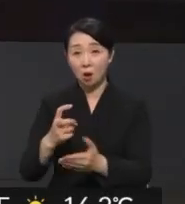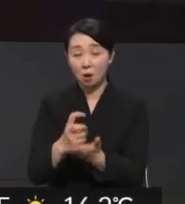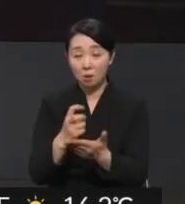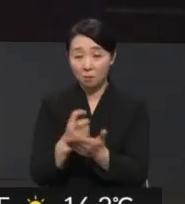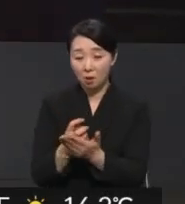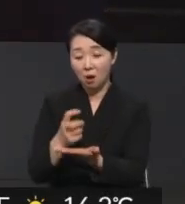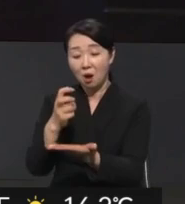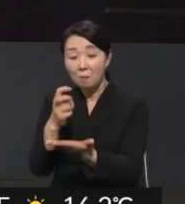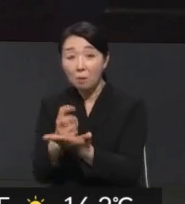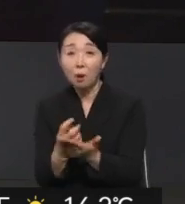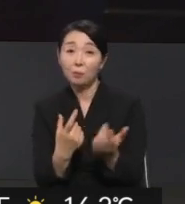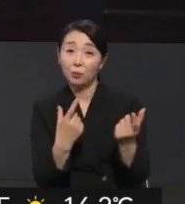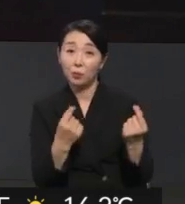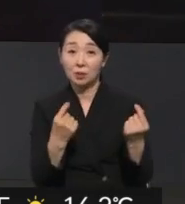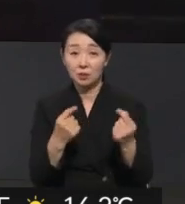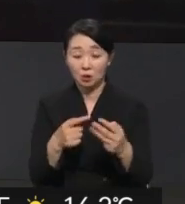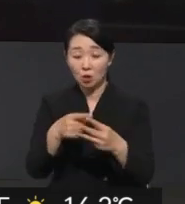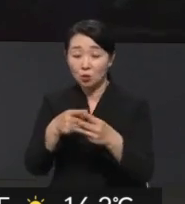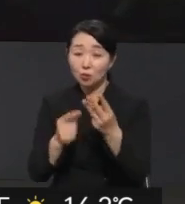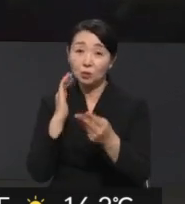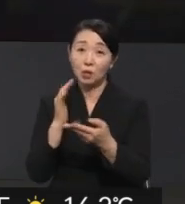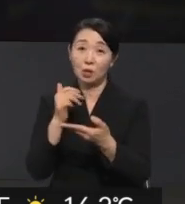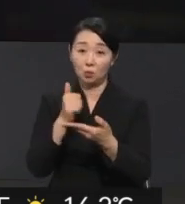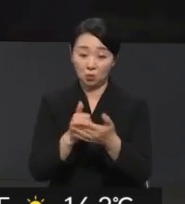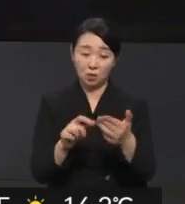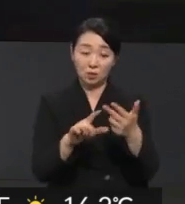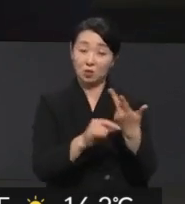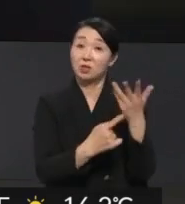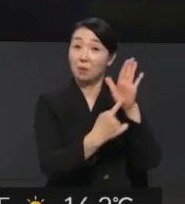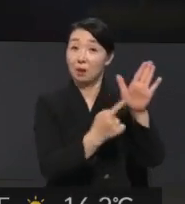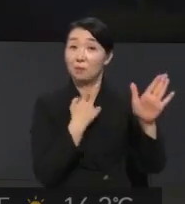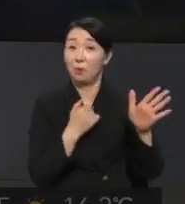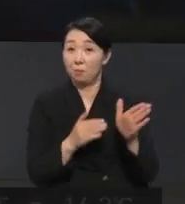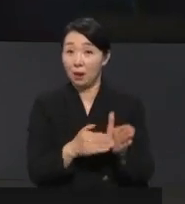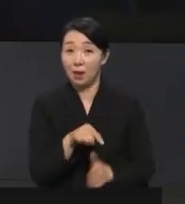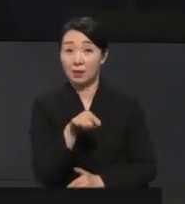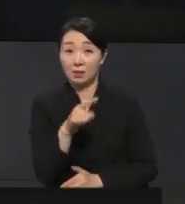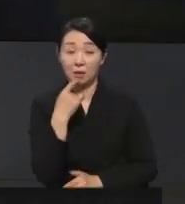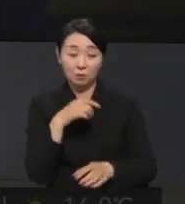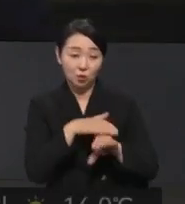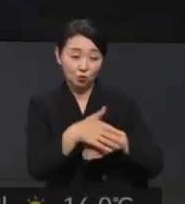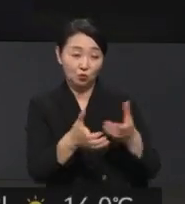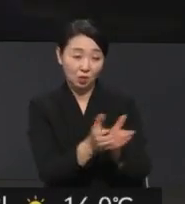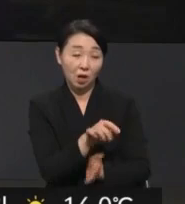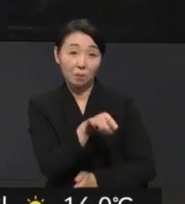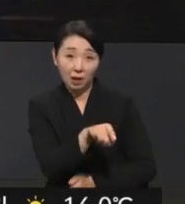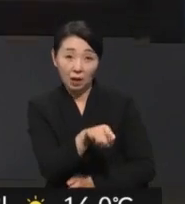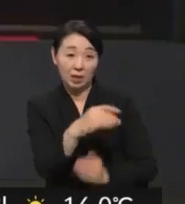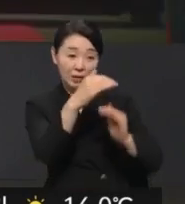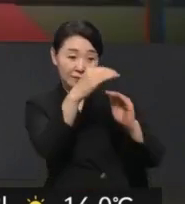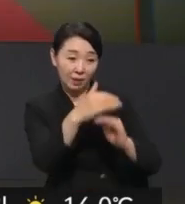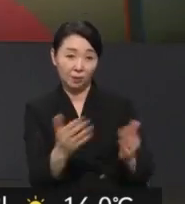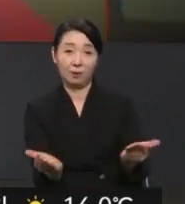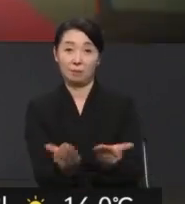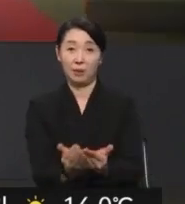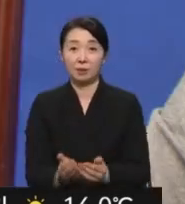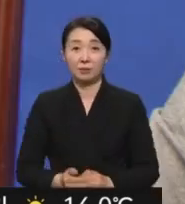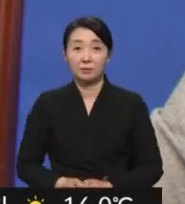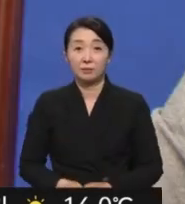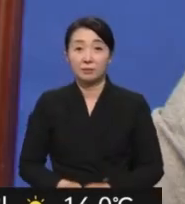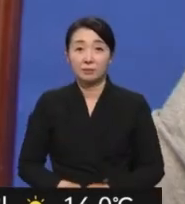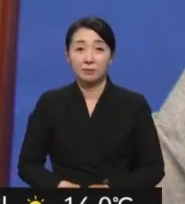윤석열 대통령이 지난 7월 꺼내든 단어이기도 합니다. 바로 이 부분이 민주당에서 지적하는 맥락과 맞닿아 있습니다.